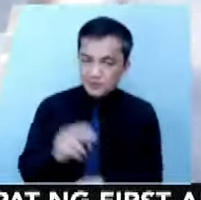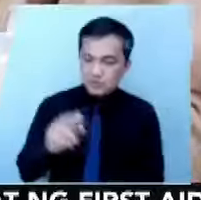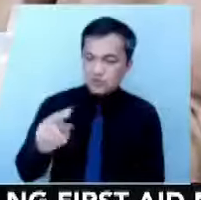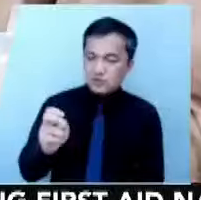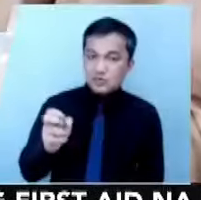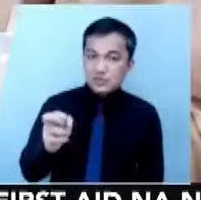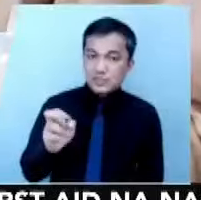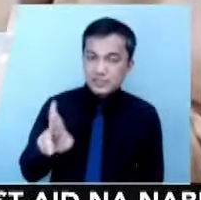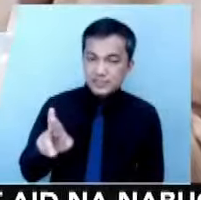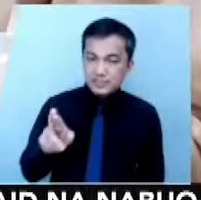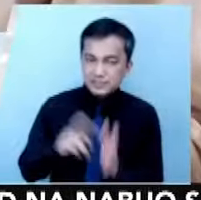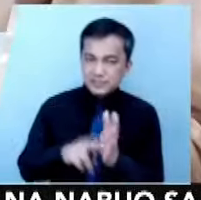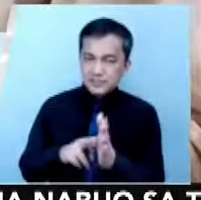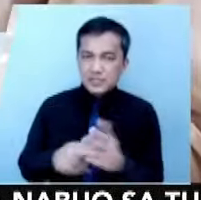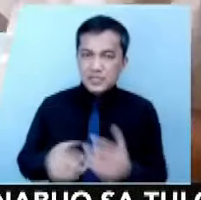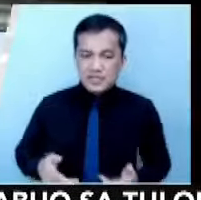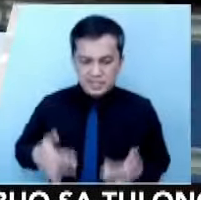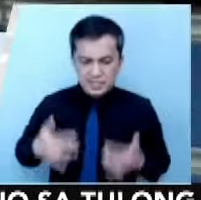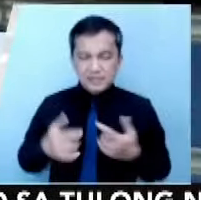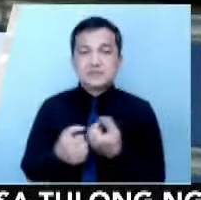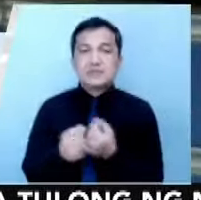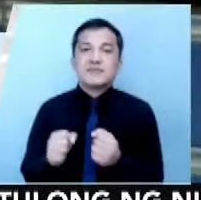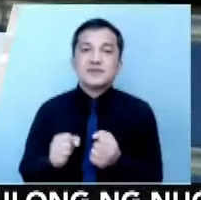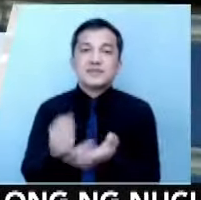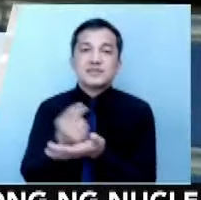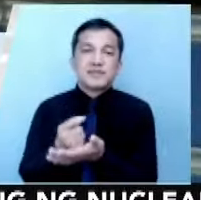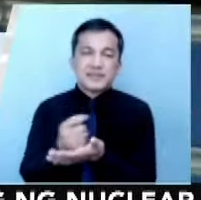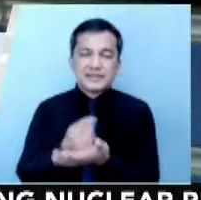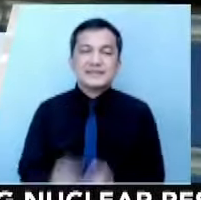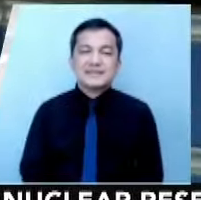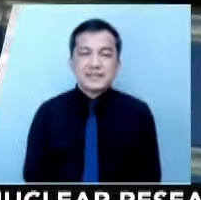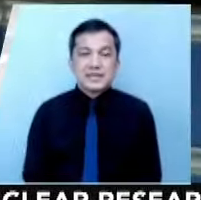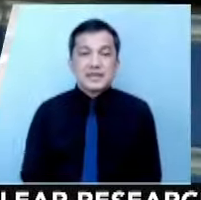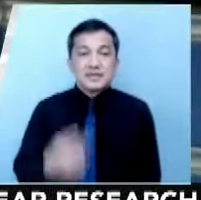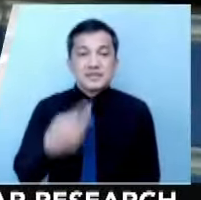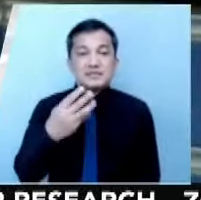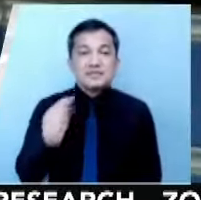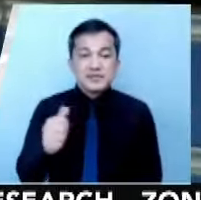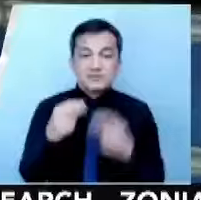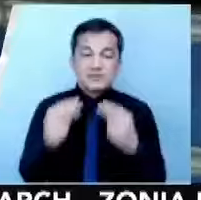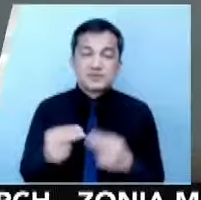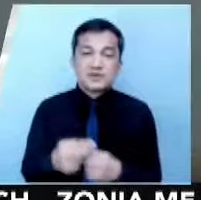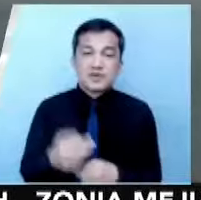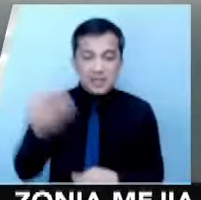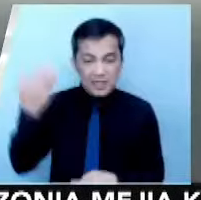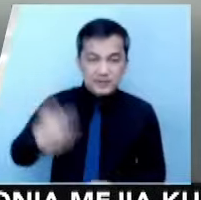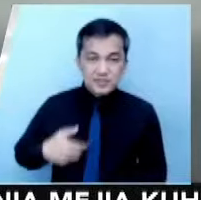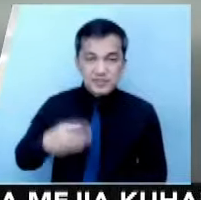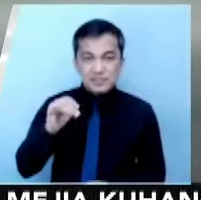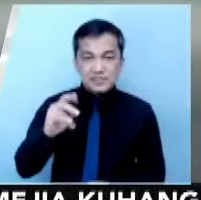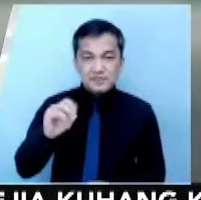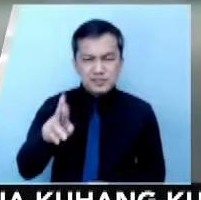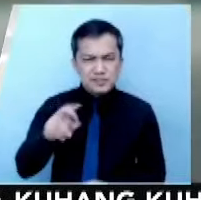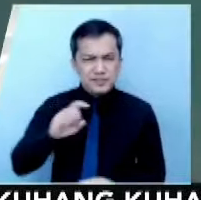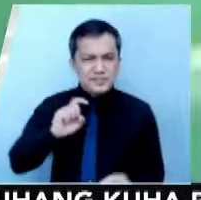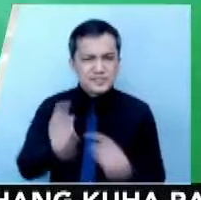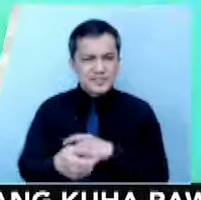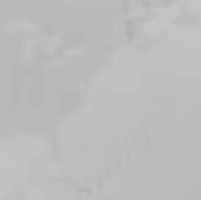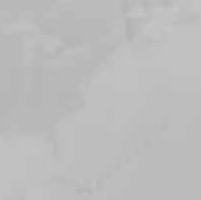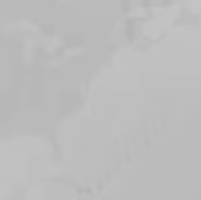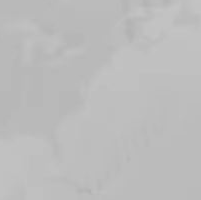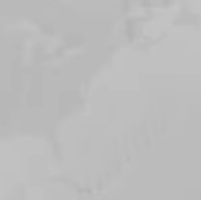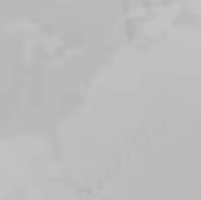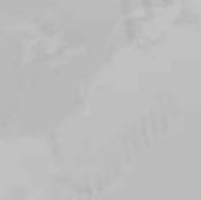for life-saving medical treatment. Para sa GMA Integrated News, ako si Martin Javier, changing the game!